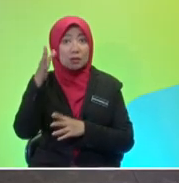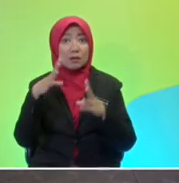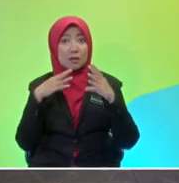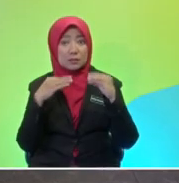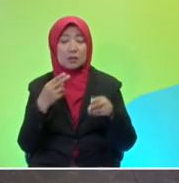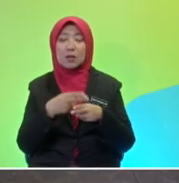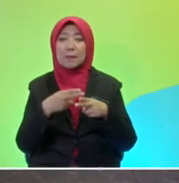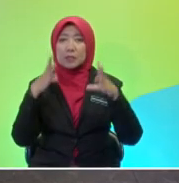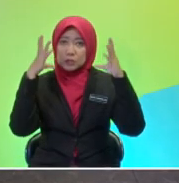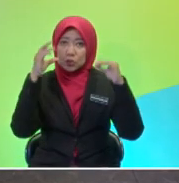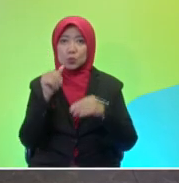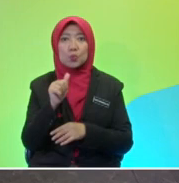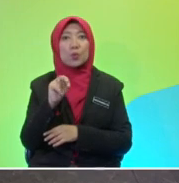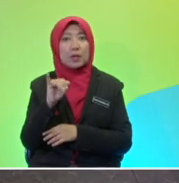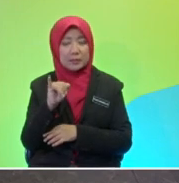kabar